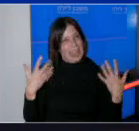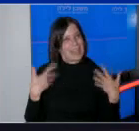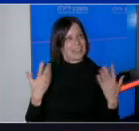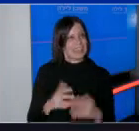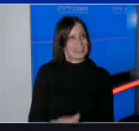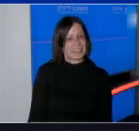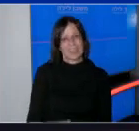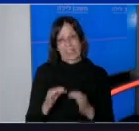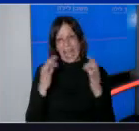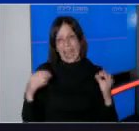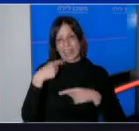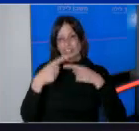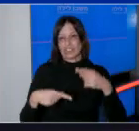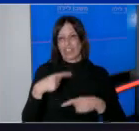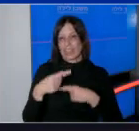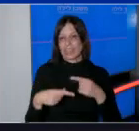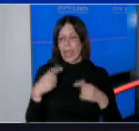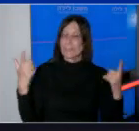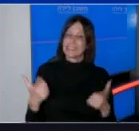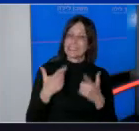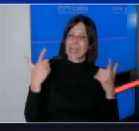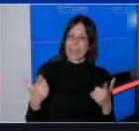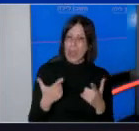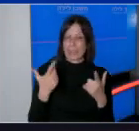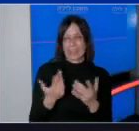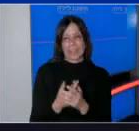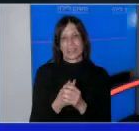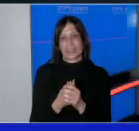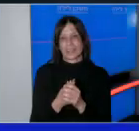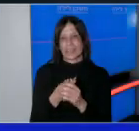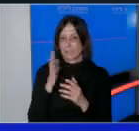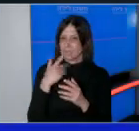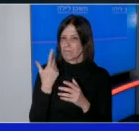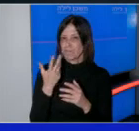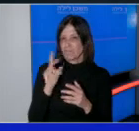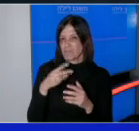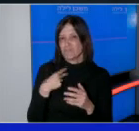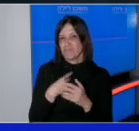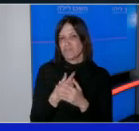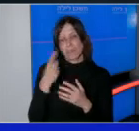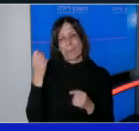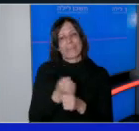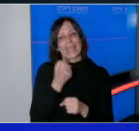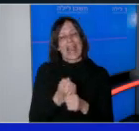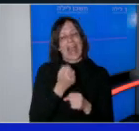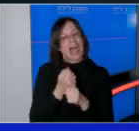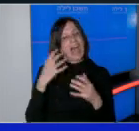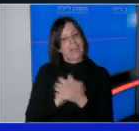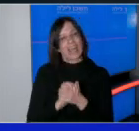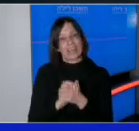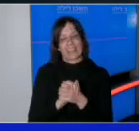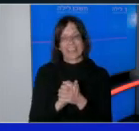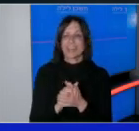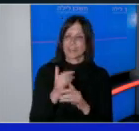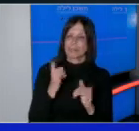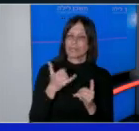פתיחת שנה, תחילת שנה, מסיבות, עניינים. גם יש לך סופר, נילי מדרר, פעילה חברתית. לא. נכון,